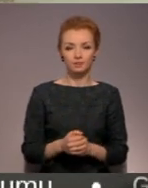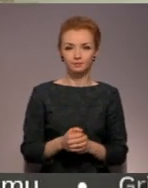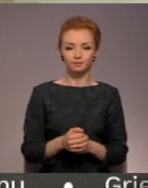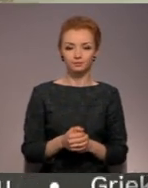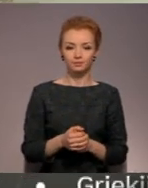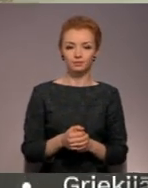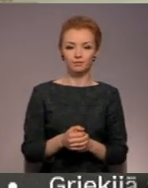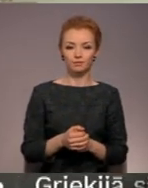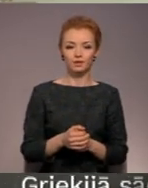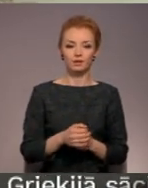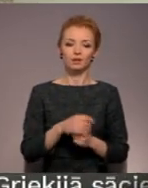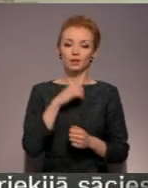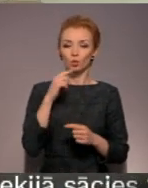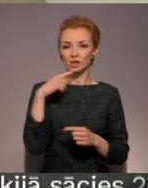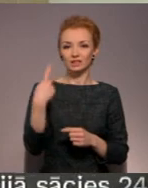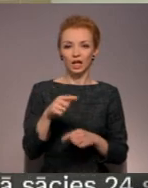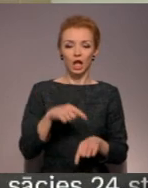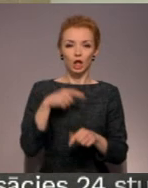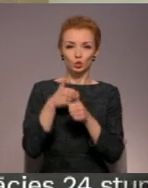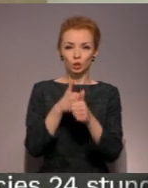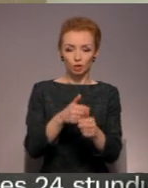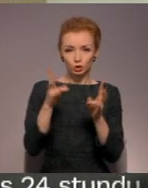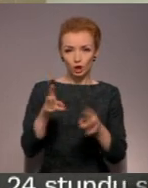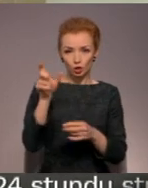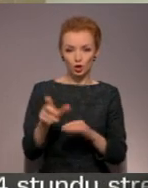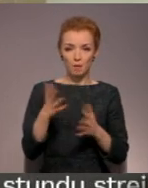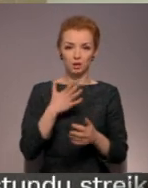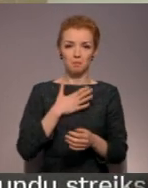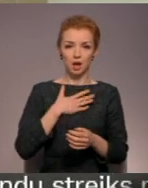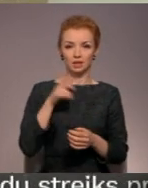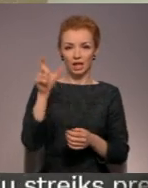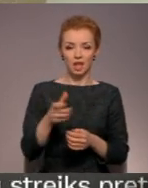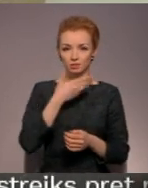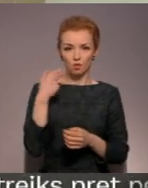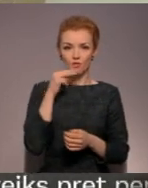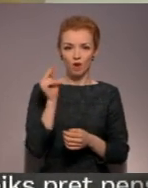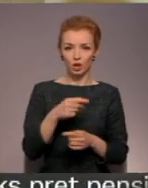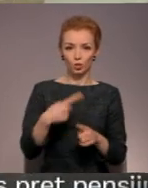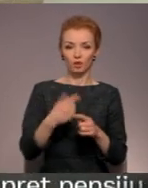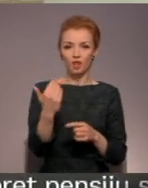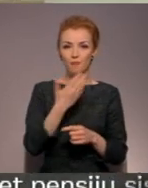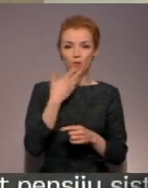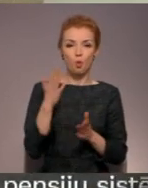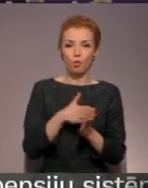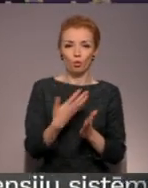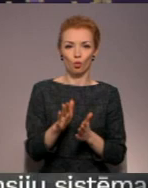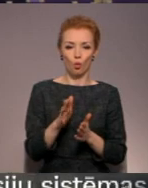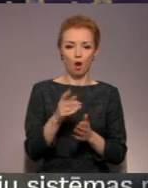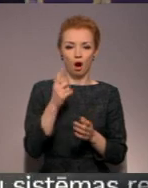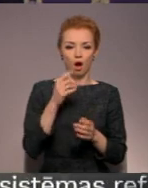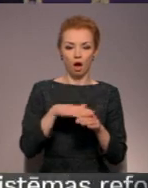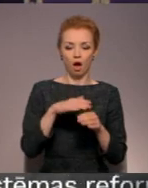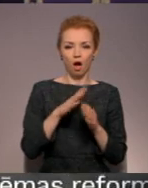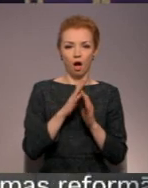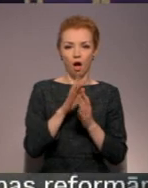šo izdevību, izteikt cietušajiem līdzjūtību, bet mans klients nav vainīgs un viņam nav par ko atvainoties cietušajiem. Protams, ka